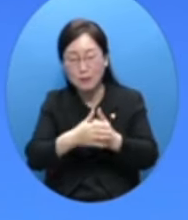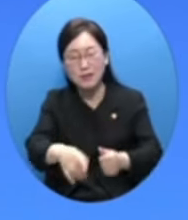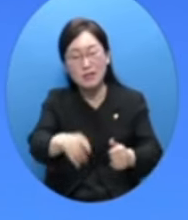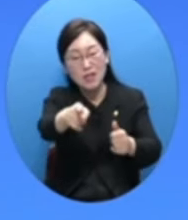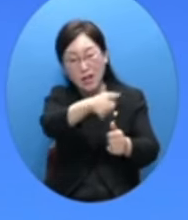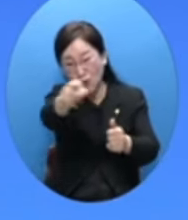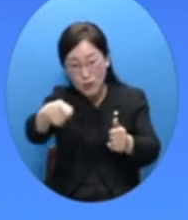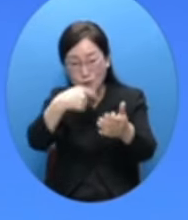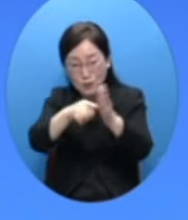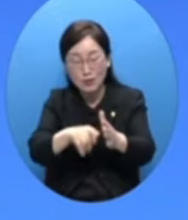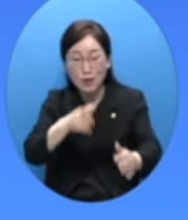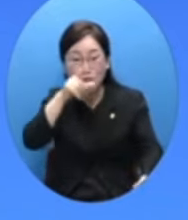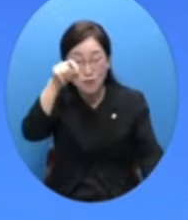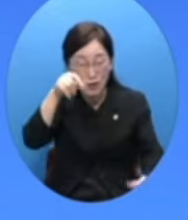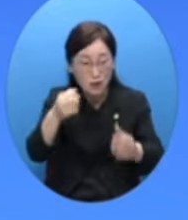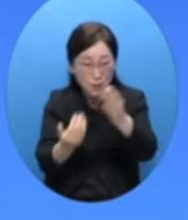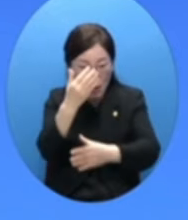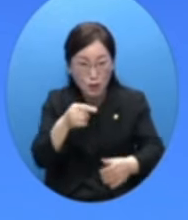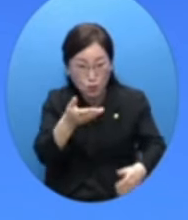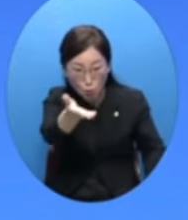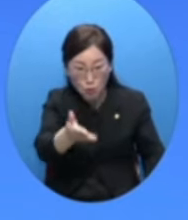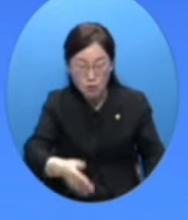들어서 바위를 쳤습니다.